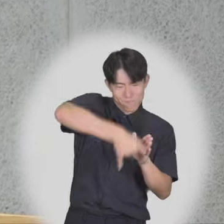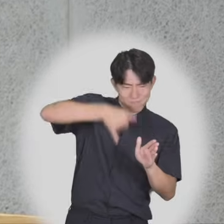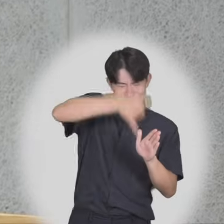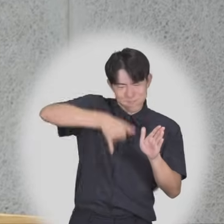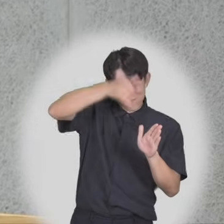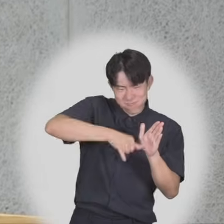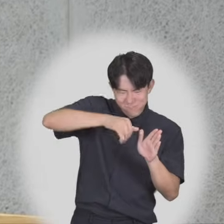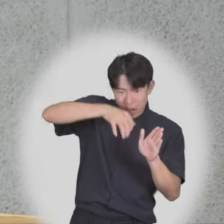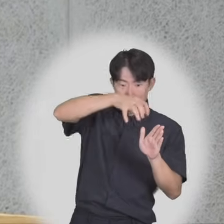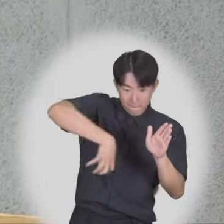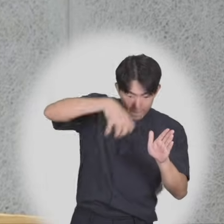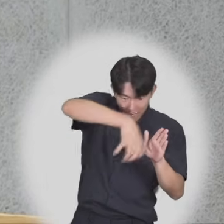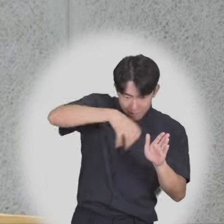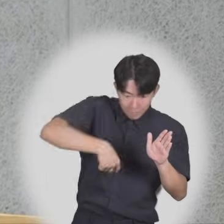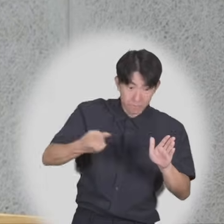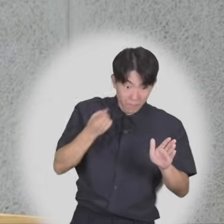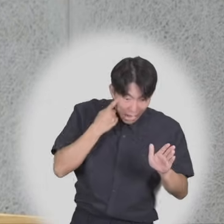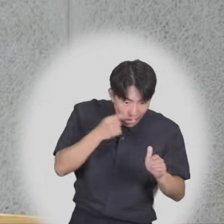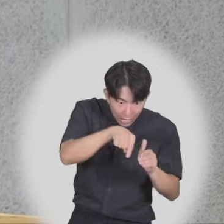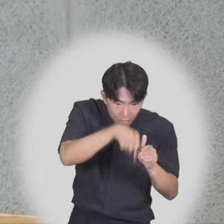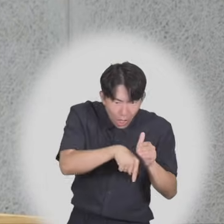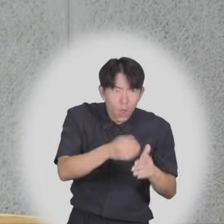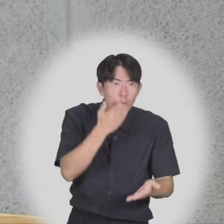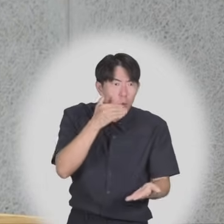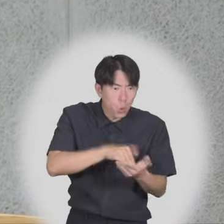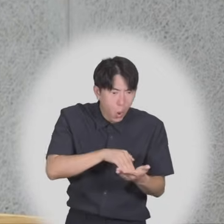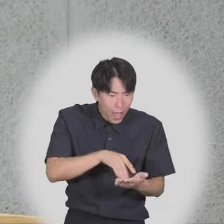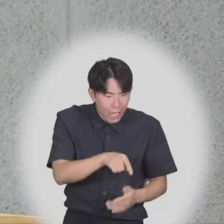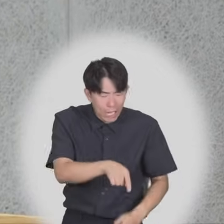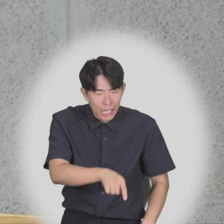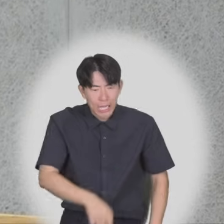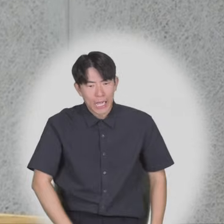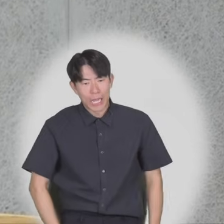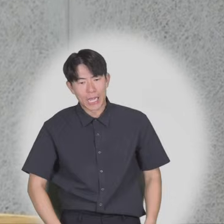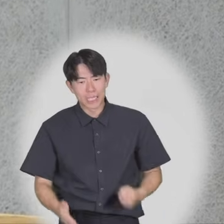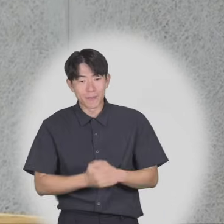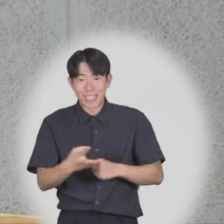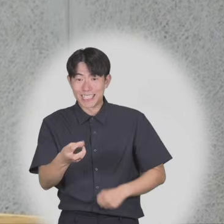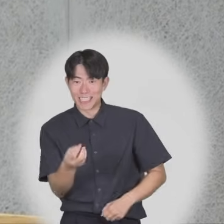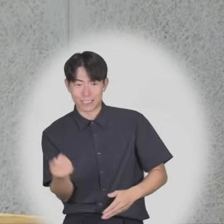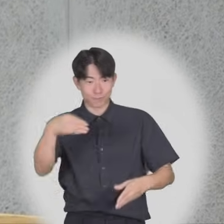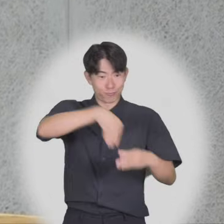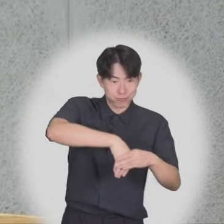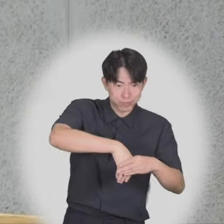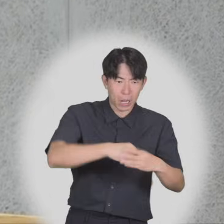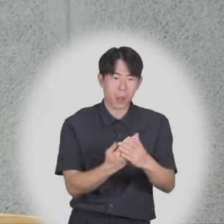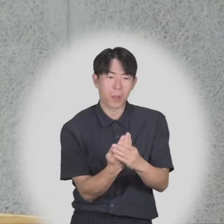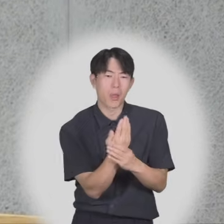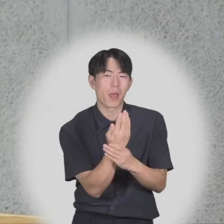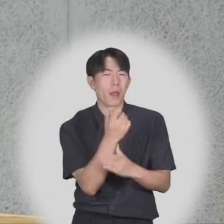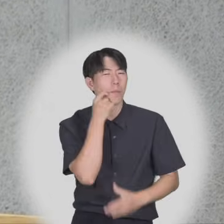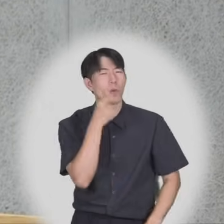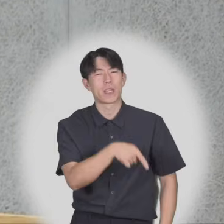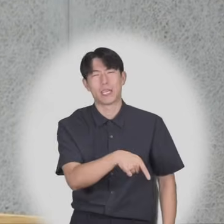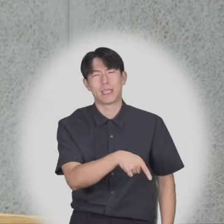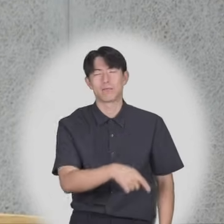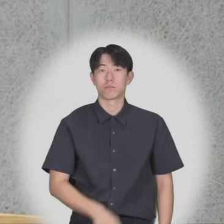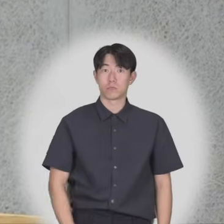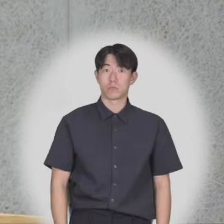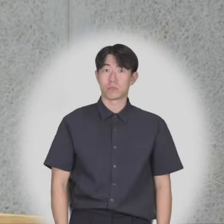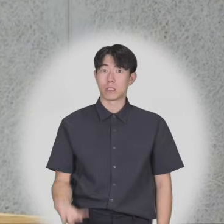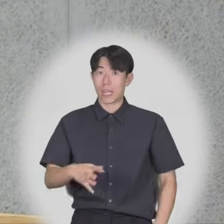이제 암석이 나오기 때문에 식물이 자랄 수가 없는 거예요. 그런데 이런 땅이